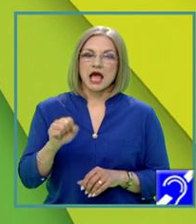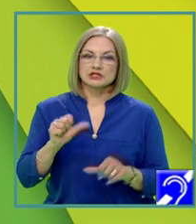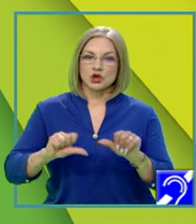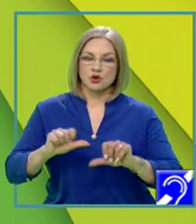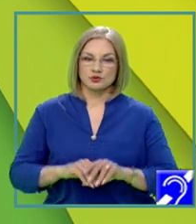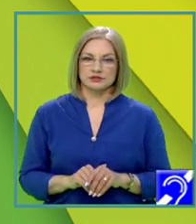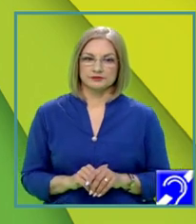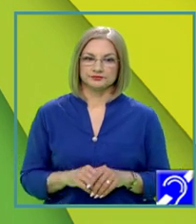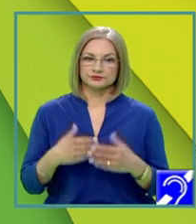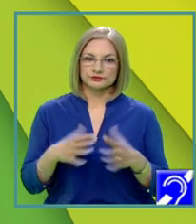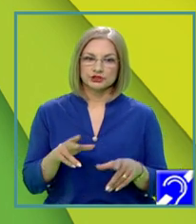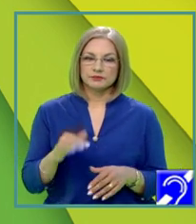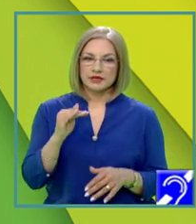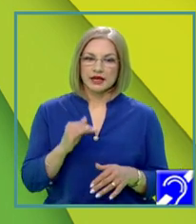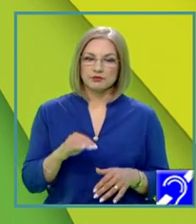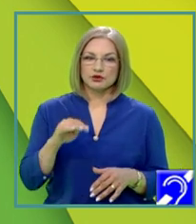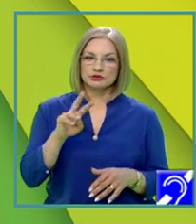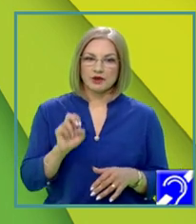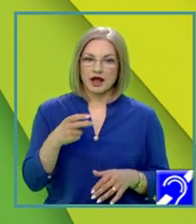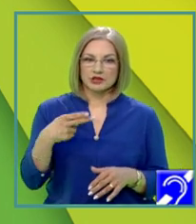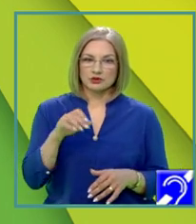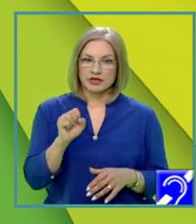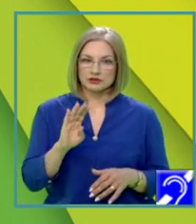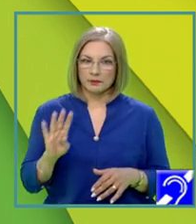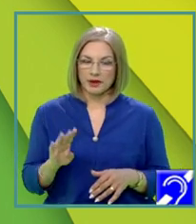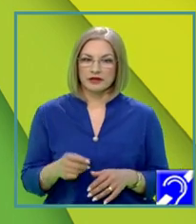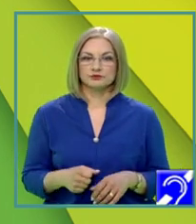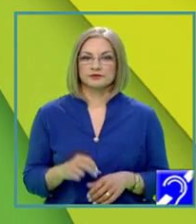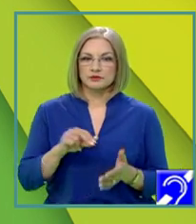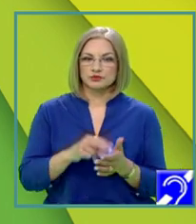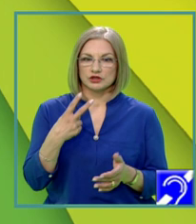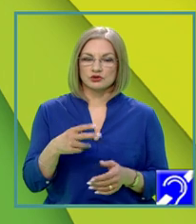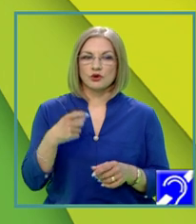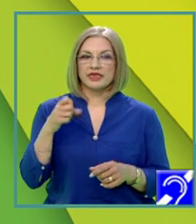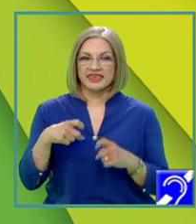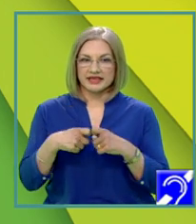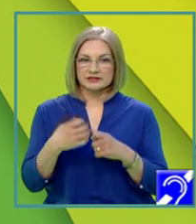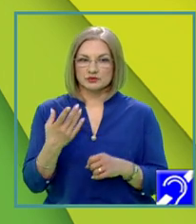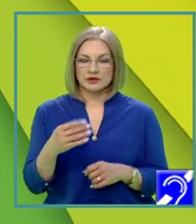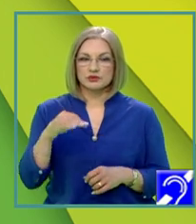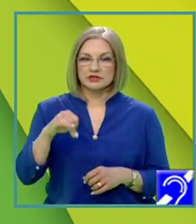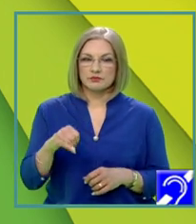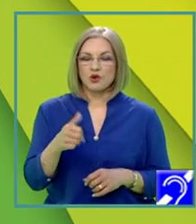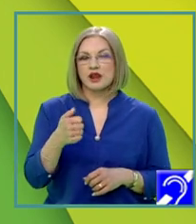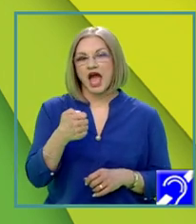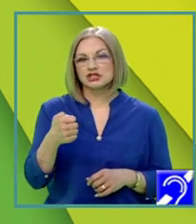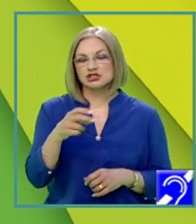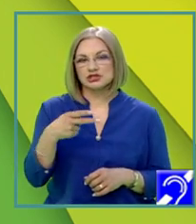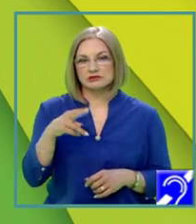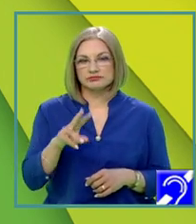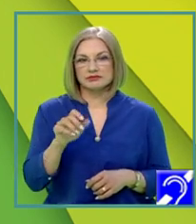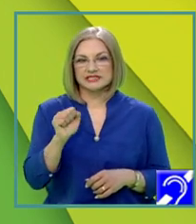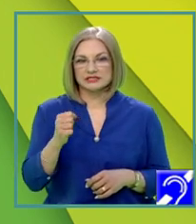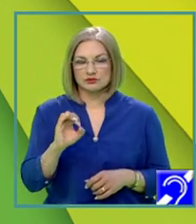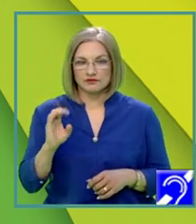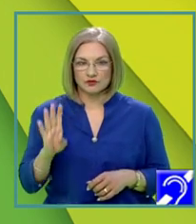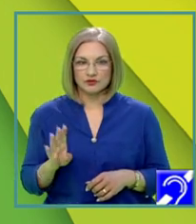de la acest raport molar de 2 la 15 ne vom nota cu 2x numărul de moli de acid sulfuric și cu 15 x numărul de moli de